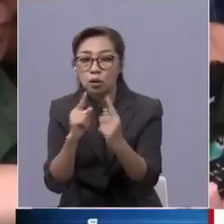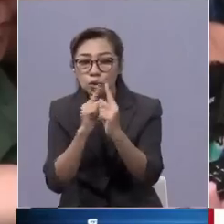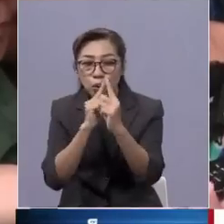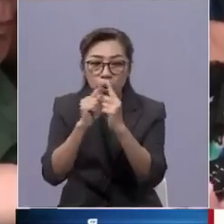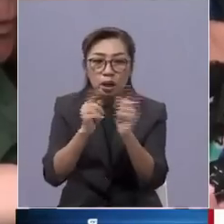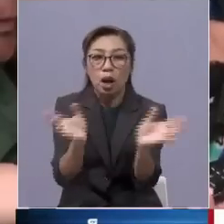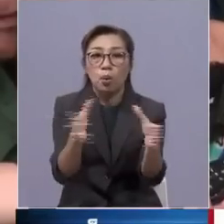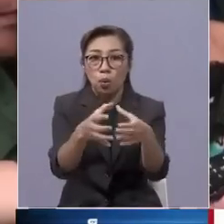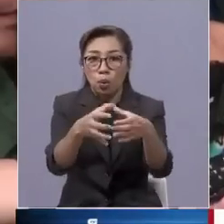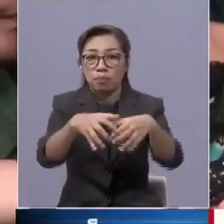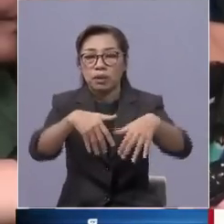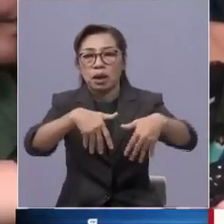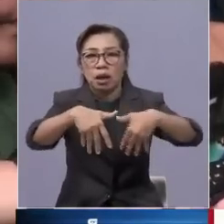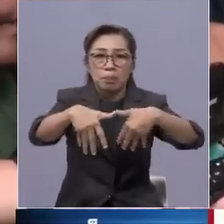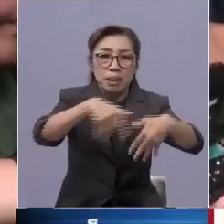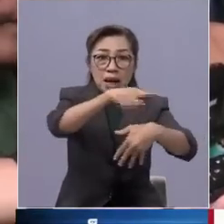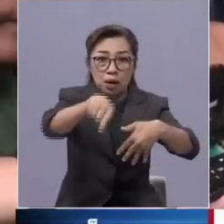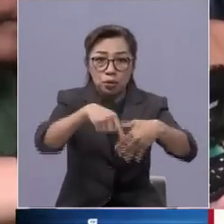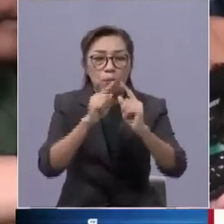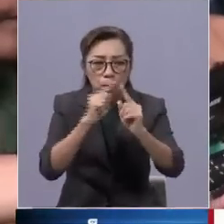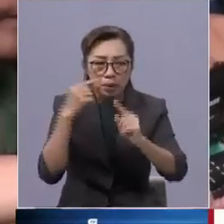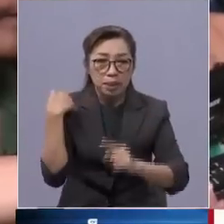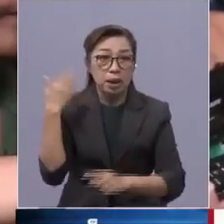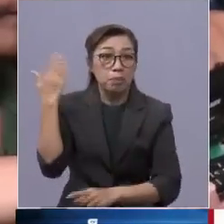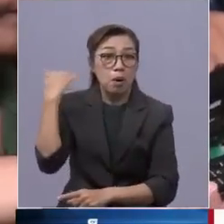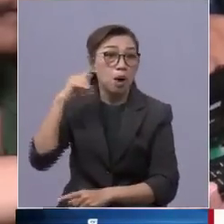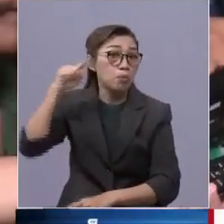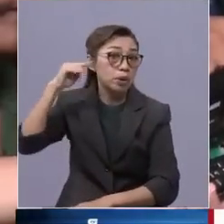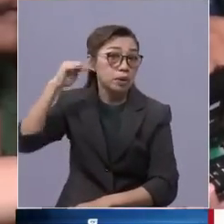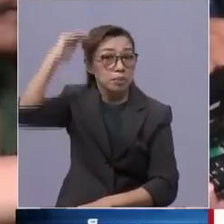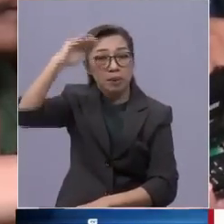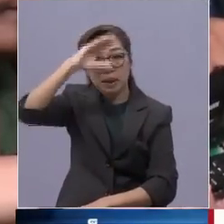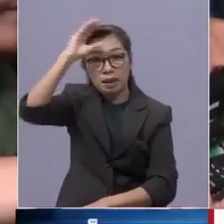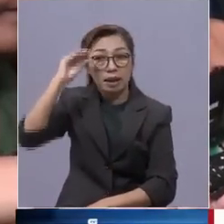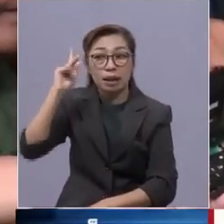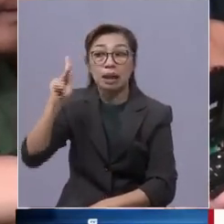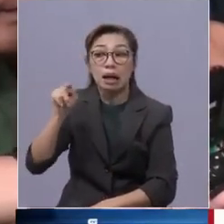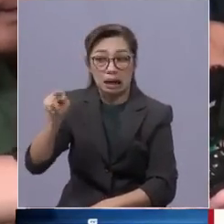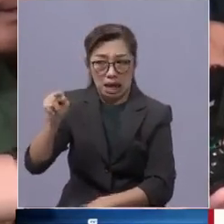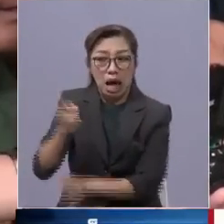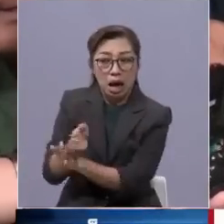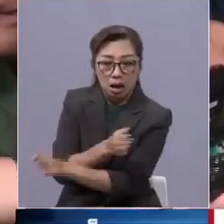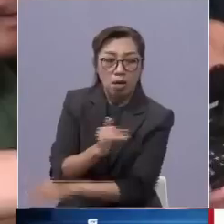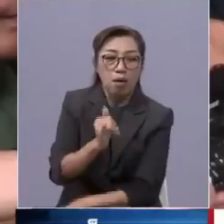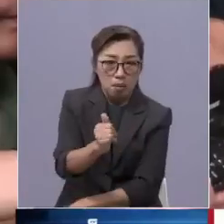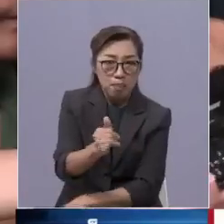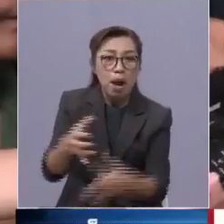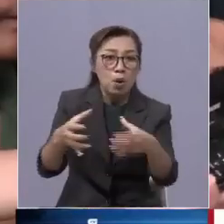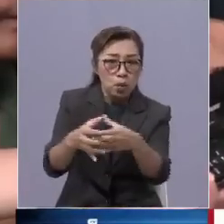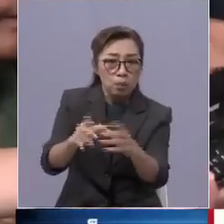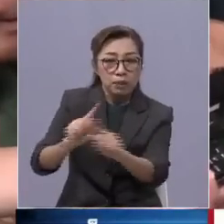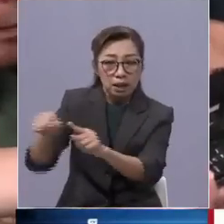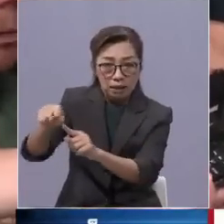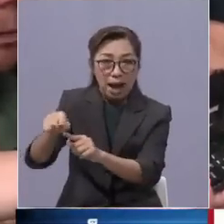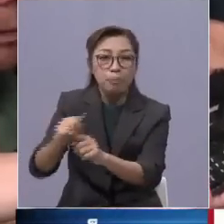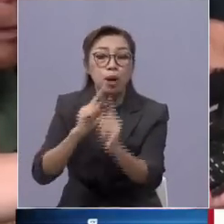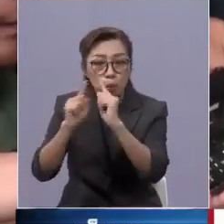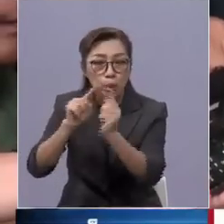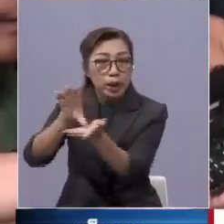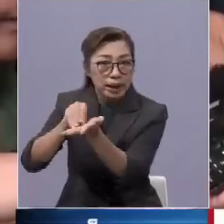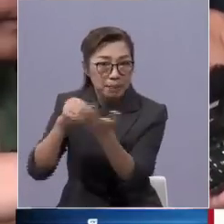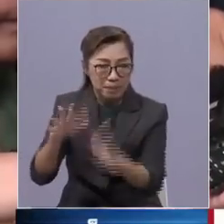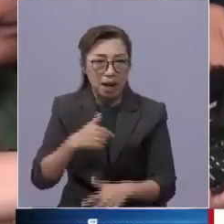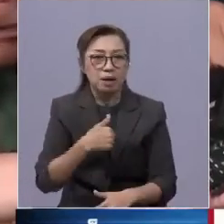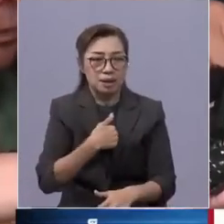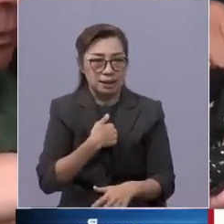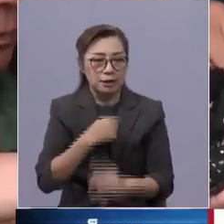ด้วยนะครับแล้วก็ที่ผ่านมาคุณกัญจนาศิลปะอาชาพี่สาวเนี่ยก็มีโอกาสไปพูดคุยกับเครือข่ายบางส่วนไปบ้างแล้วที่ผ่านมาทางชาติไทยพัฒนาเขาบอกว่าเขาท